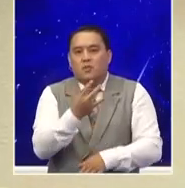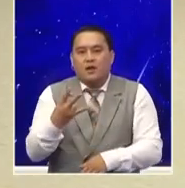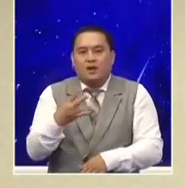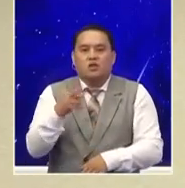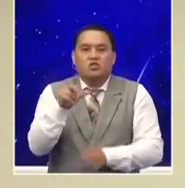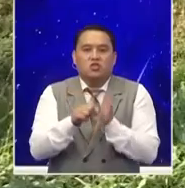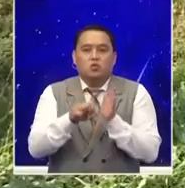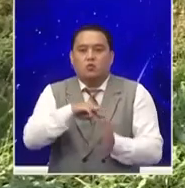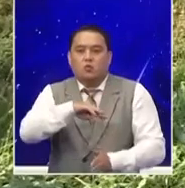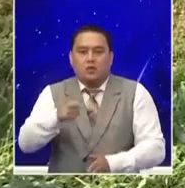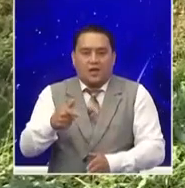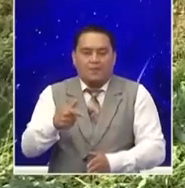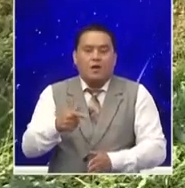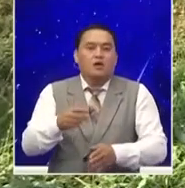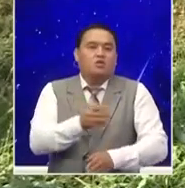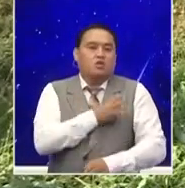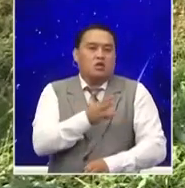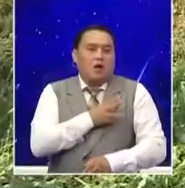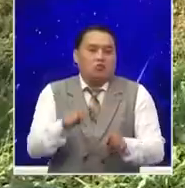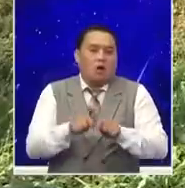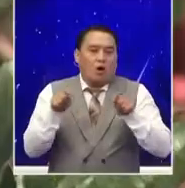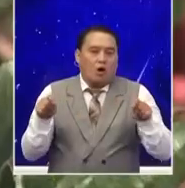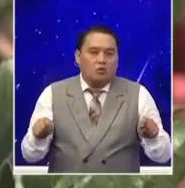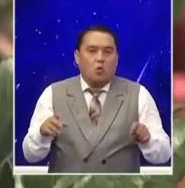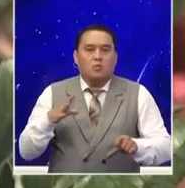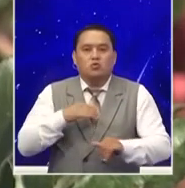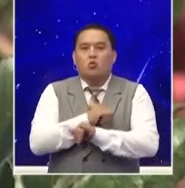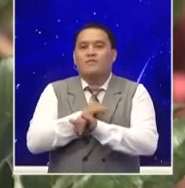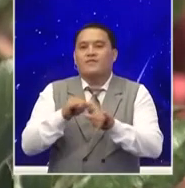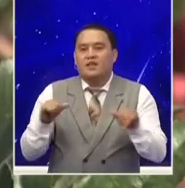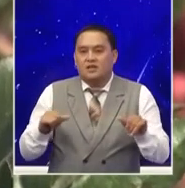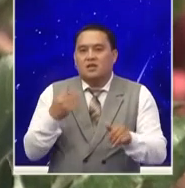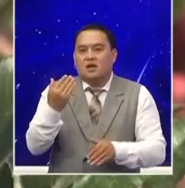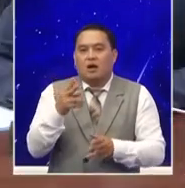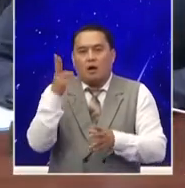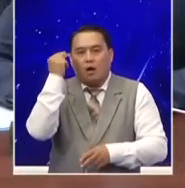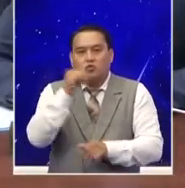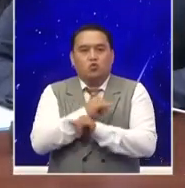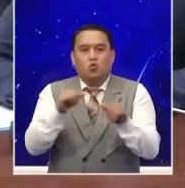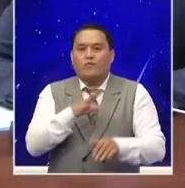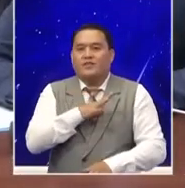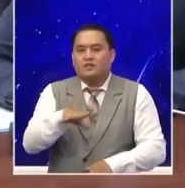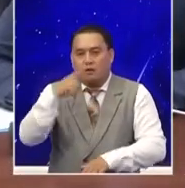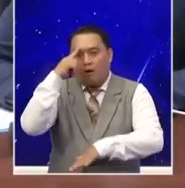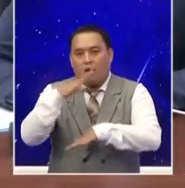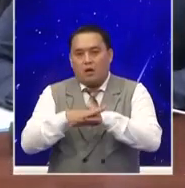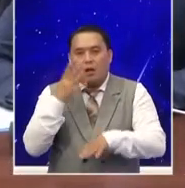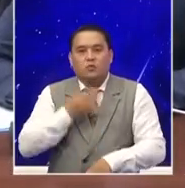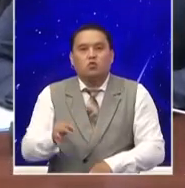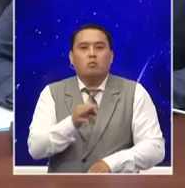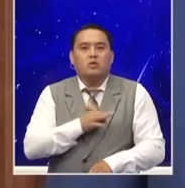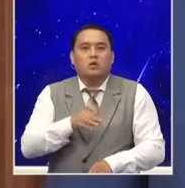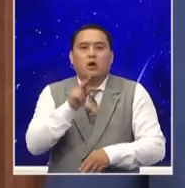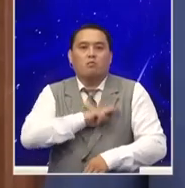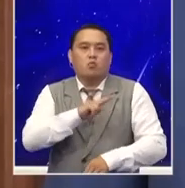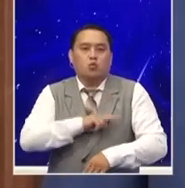миллионов тенге. Количество людей, желающих открыть свое дело, по сути, должно возрасти. Однако их количество не увеличилось. Аким Алматинской области раскритиковал